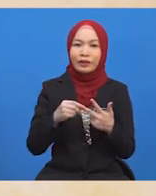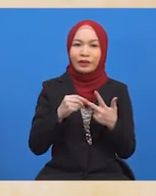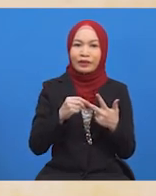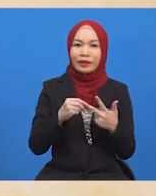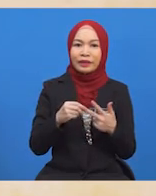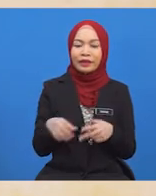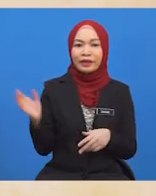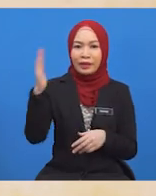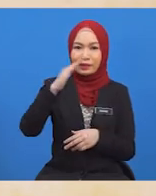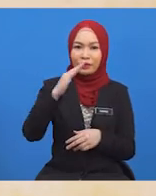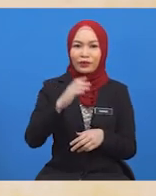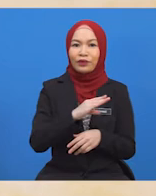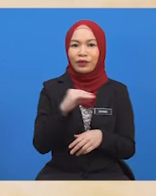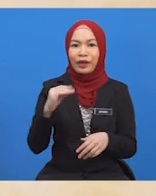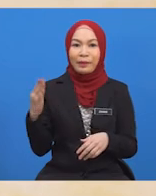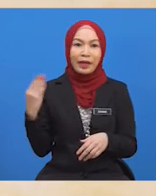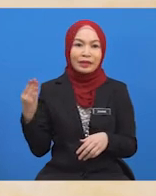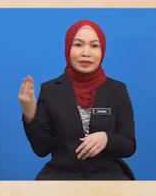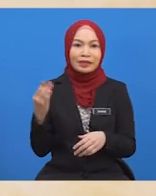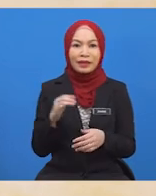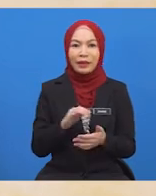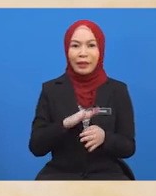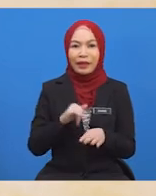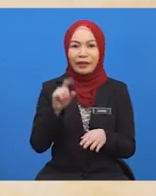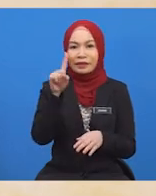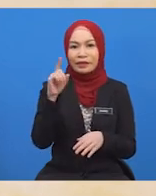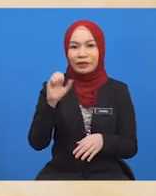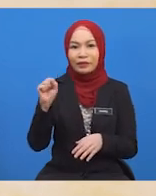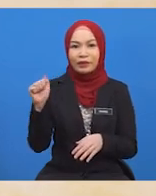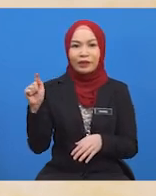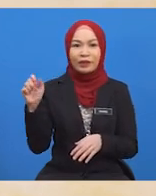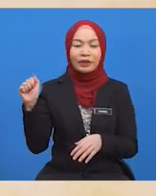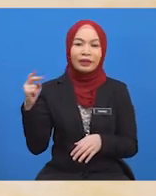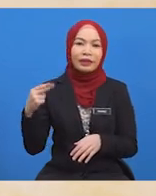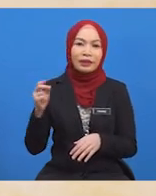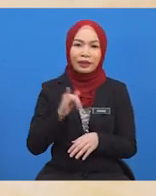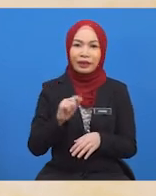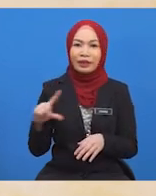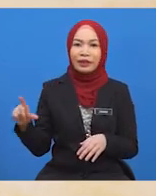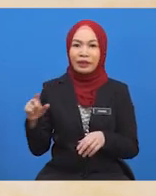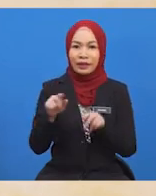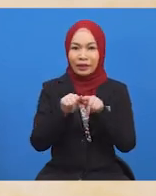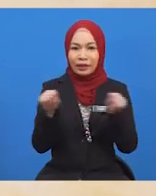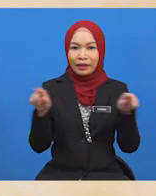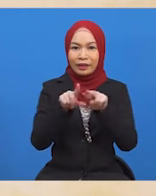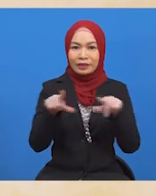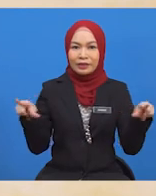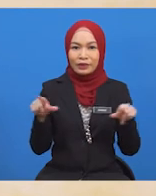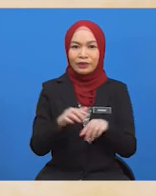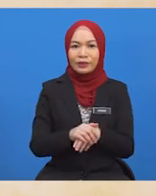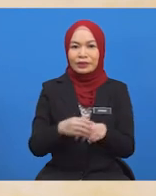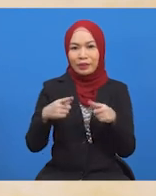Manakala normal kepada suatu sata ialah garis lurus yang berserenjang atau bersudut tegak